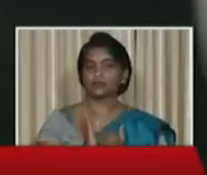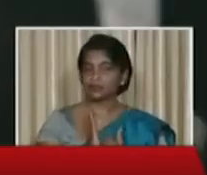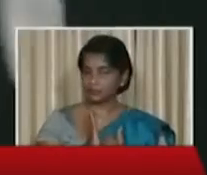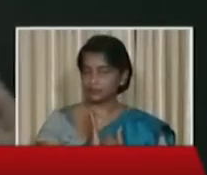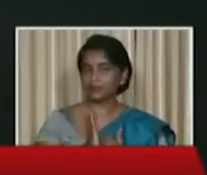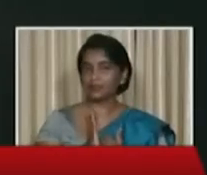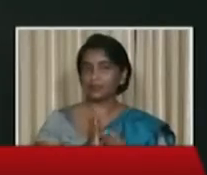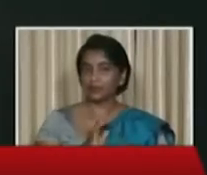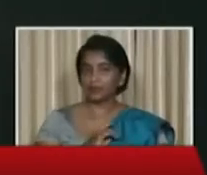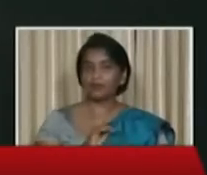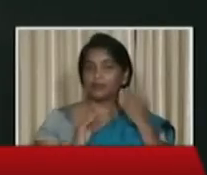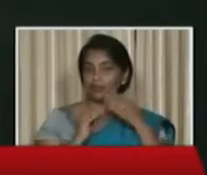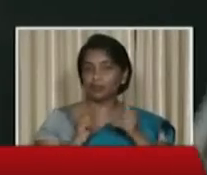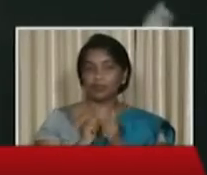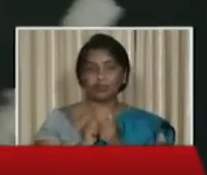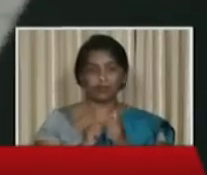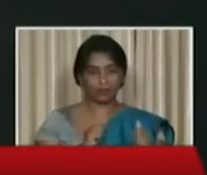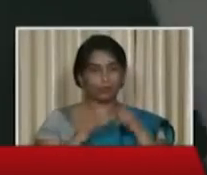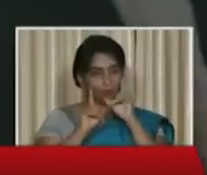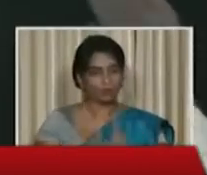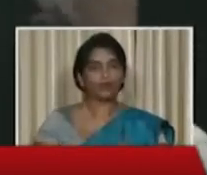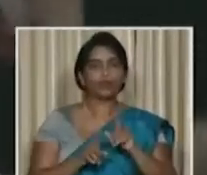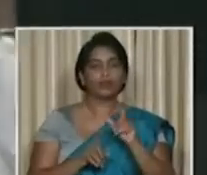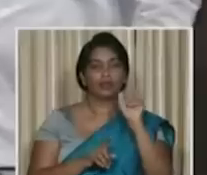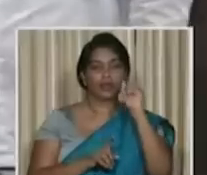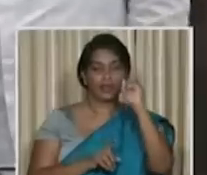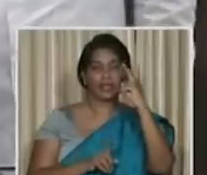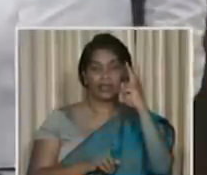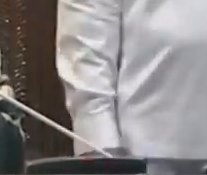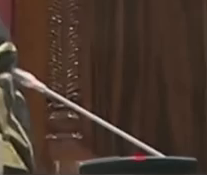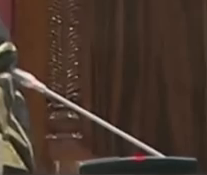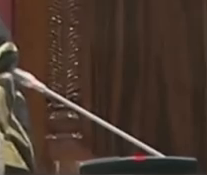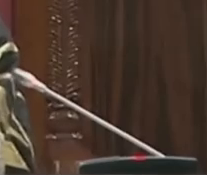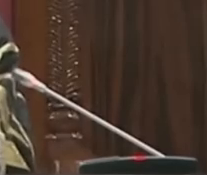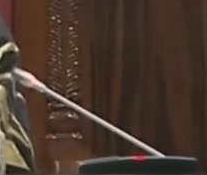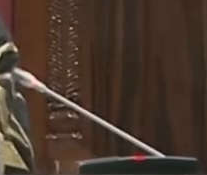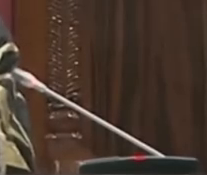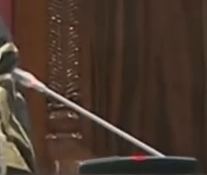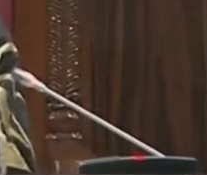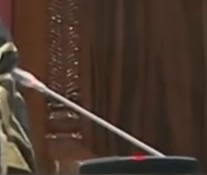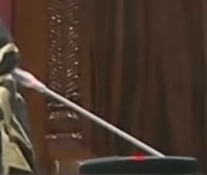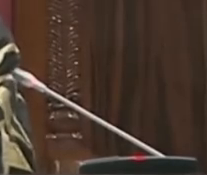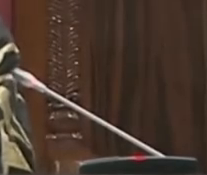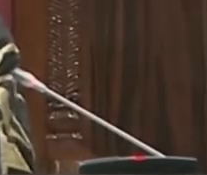දින න්‍යායපත්‍ර දින නියමිත කටයුතු වලට අදාළ විශ්‍යාංක 1 2 3 4 5 මම ඉදිරිපත් කර